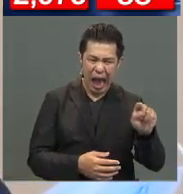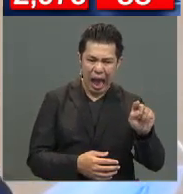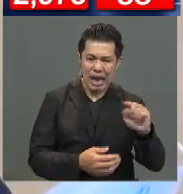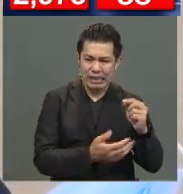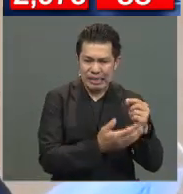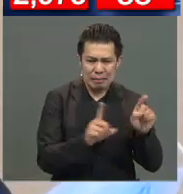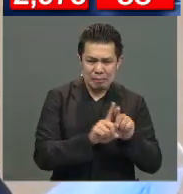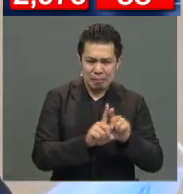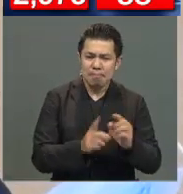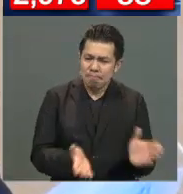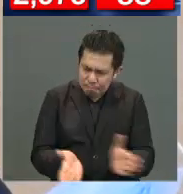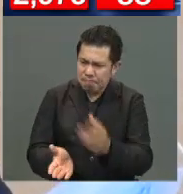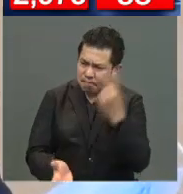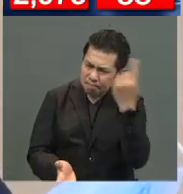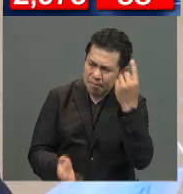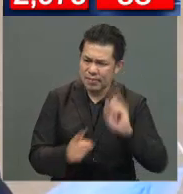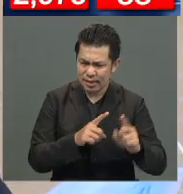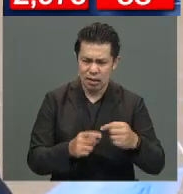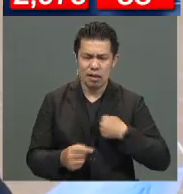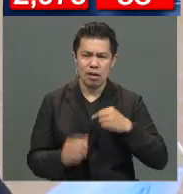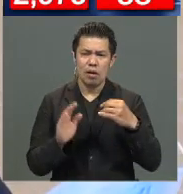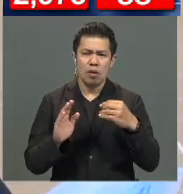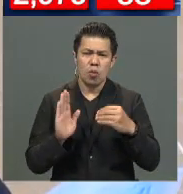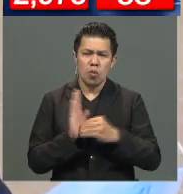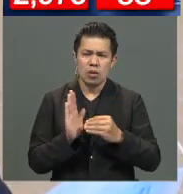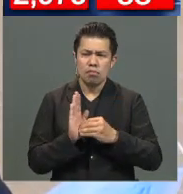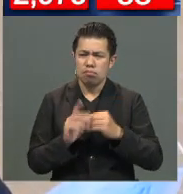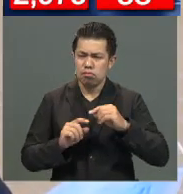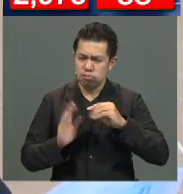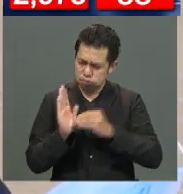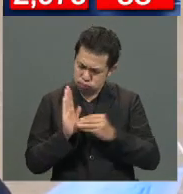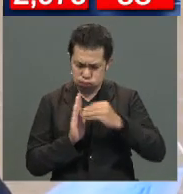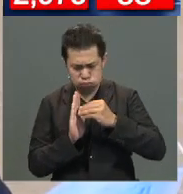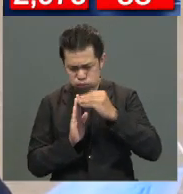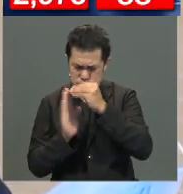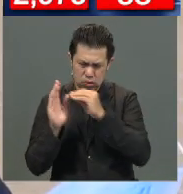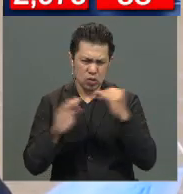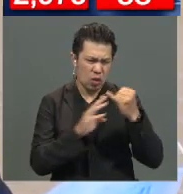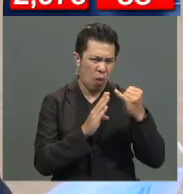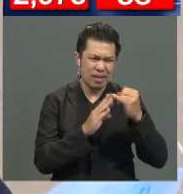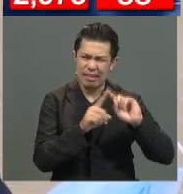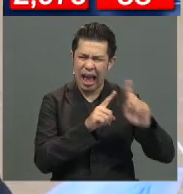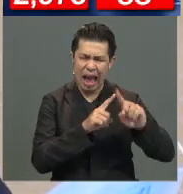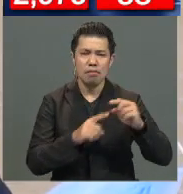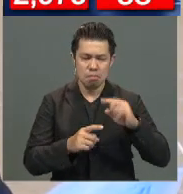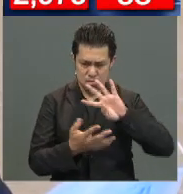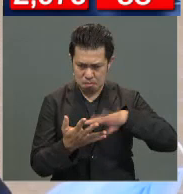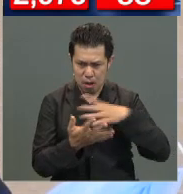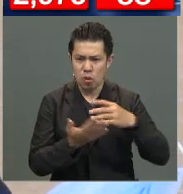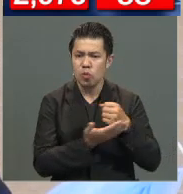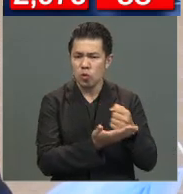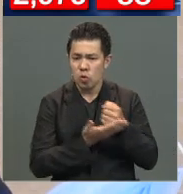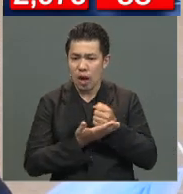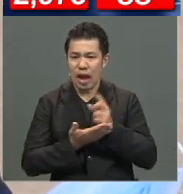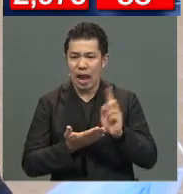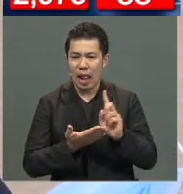กรุงเทพเนี่ยออกไปในจังหวัดที่ต้องการเนี่ยมาตรการจะต้องออกมาเพื่อให้เม็ดเงินของการท่องเที่ยวเนี่ยส